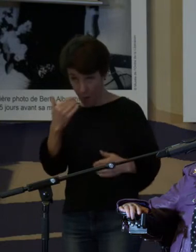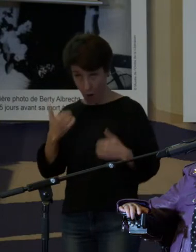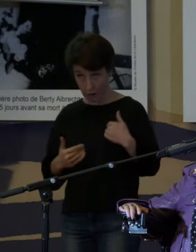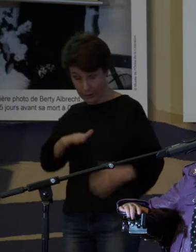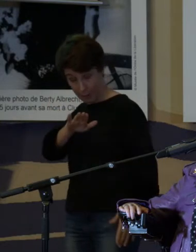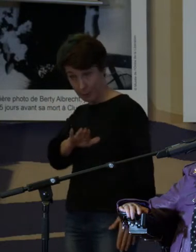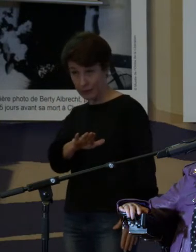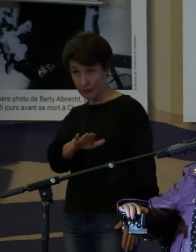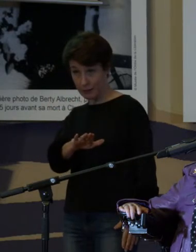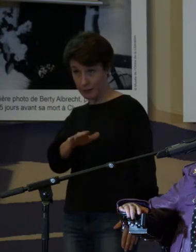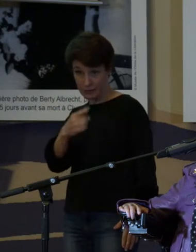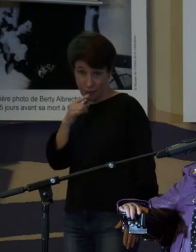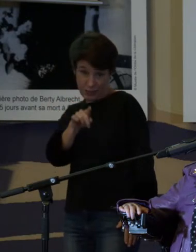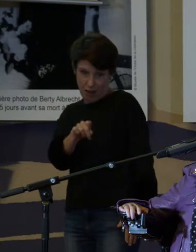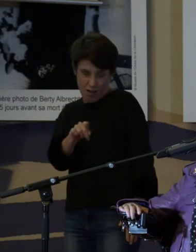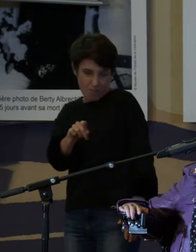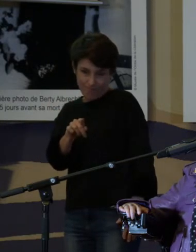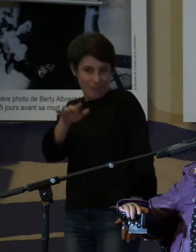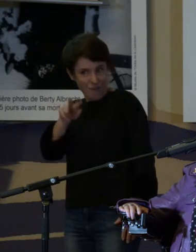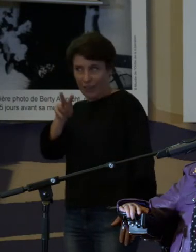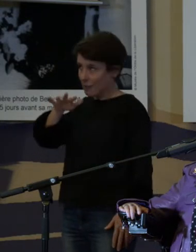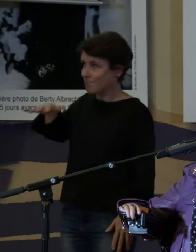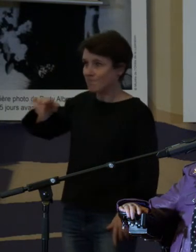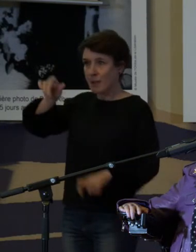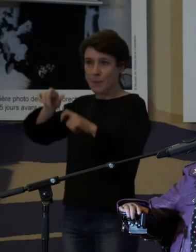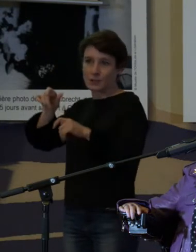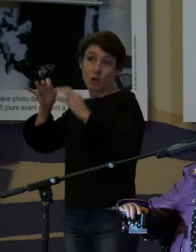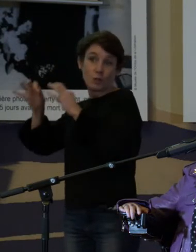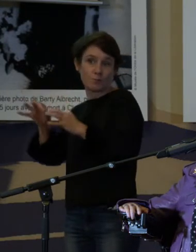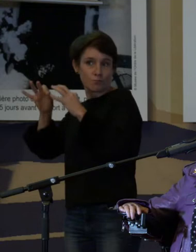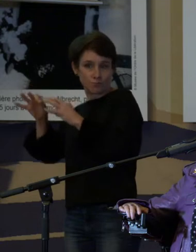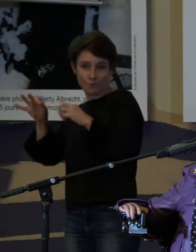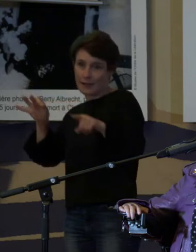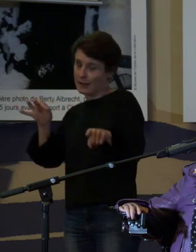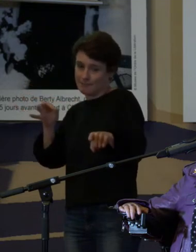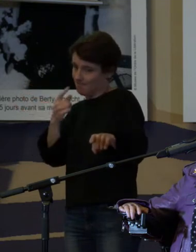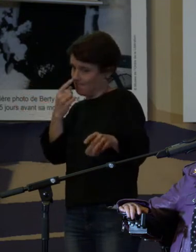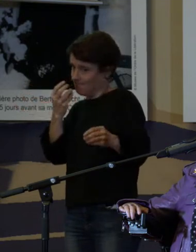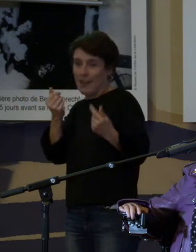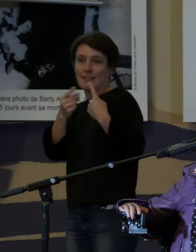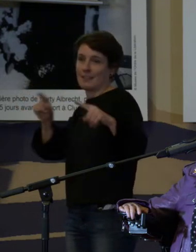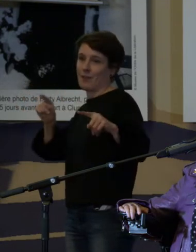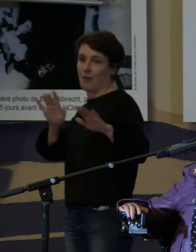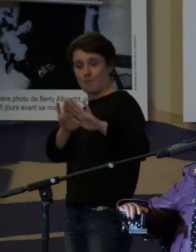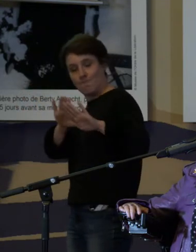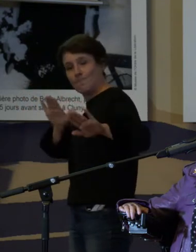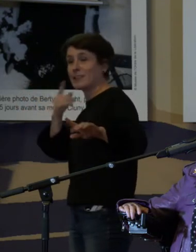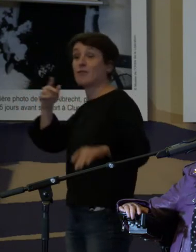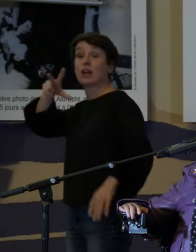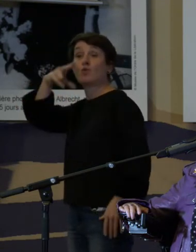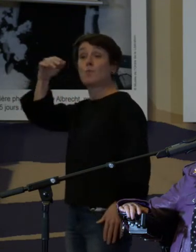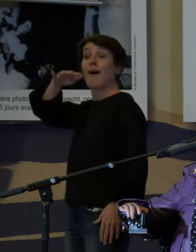autre que celle des personnes valides, et donc à les placer en dehors de l'humanité